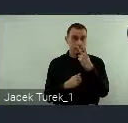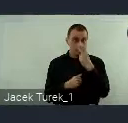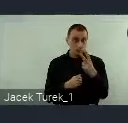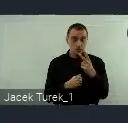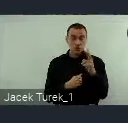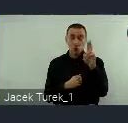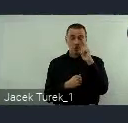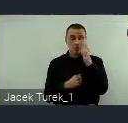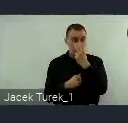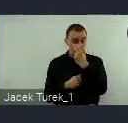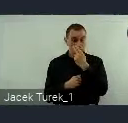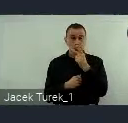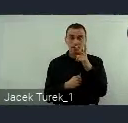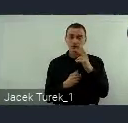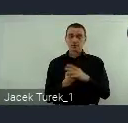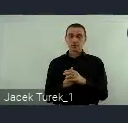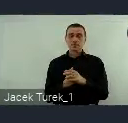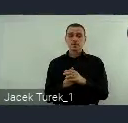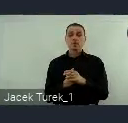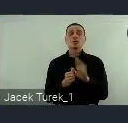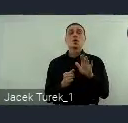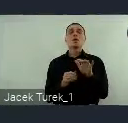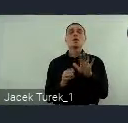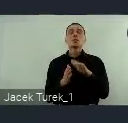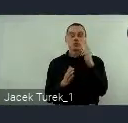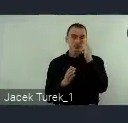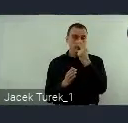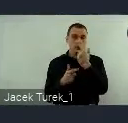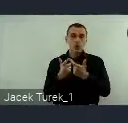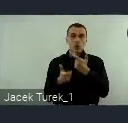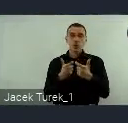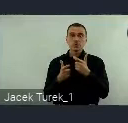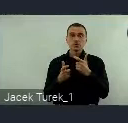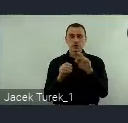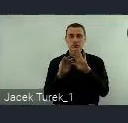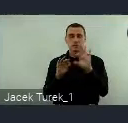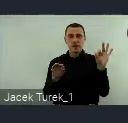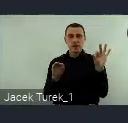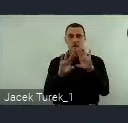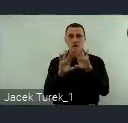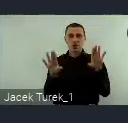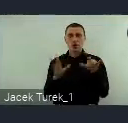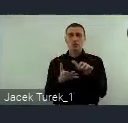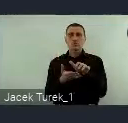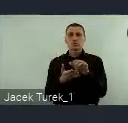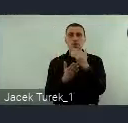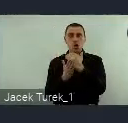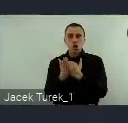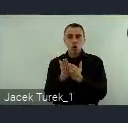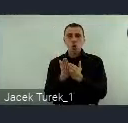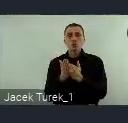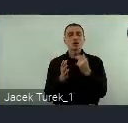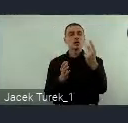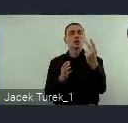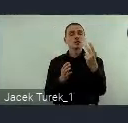niewidomą osoba niewidoma używa do obsługi komputera najczęściej tak zwanego czytnika ekranowego specjalnego programu który odczytuje na głos To co widać